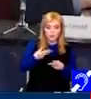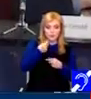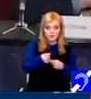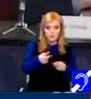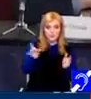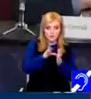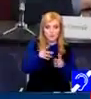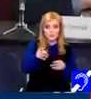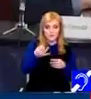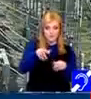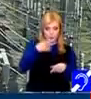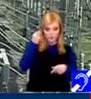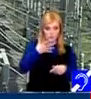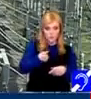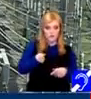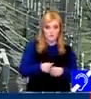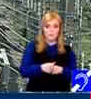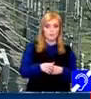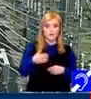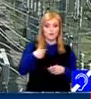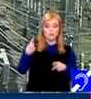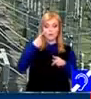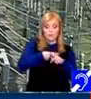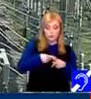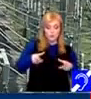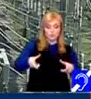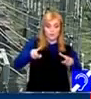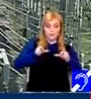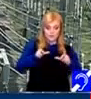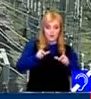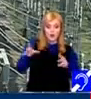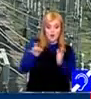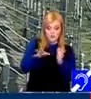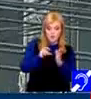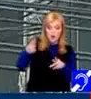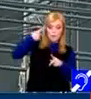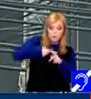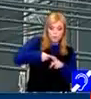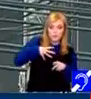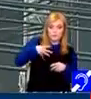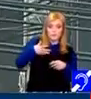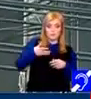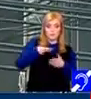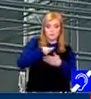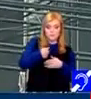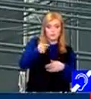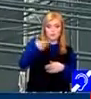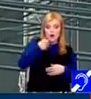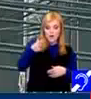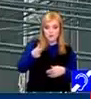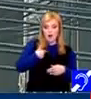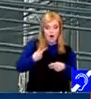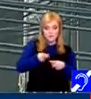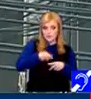către centrala termoelectrică moldovenească, mai vine factura pentru gaz, acumulează datorie pentru gazul care va rămâne neplătit. Noi